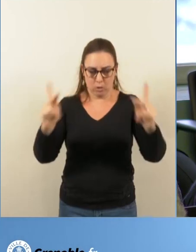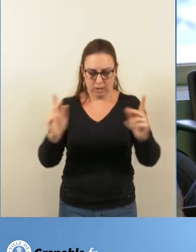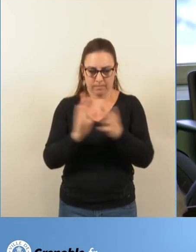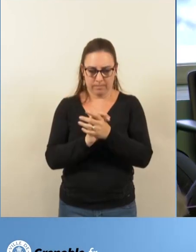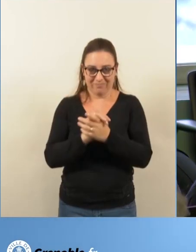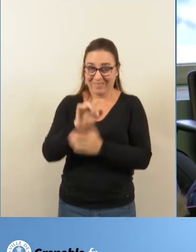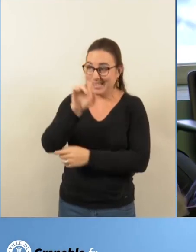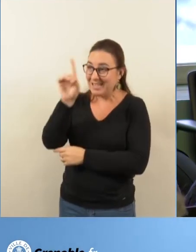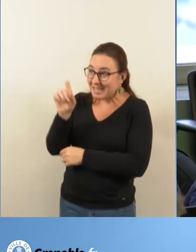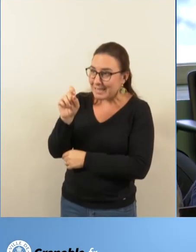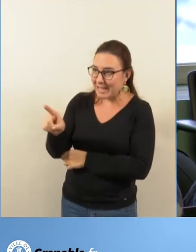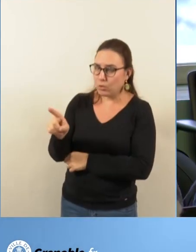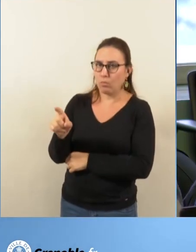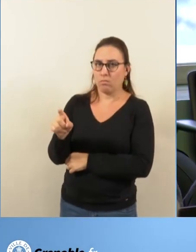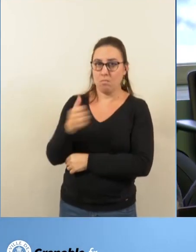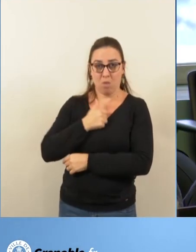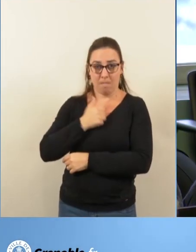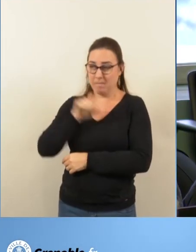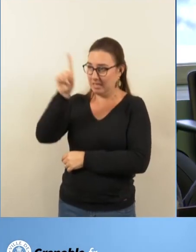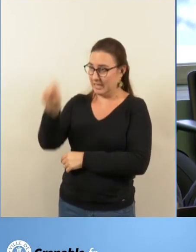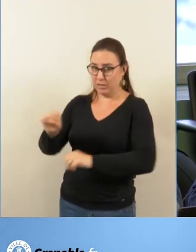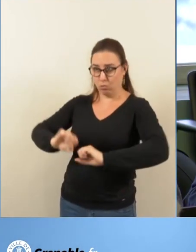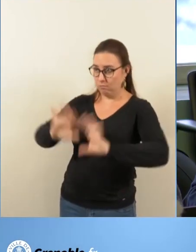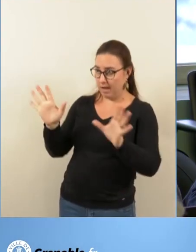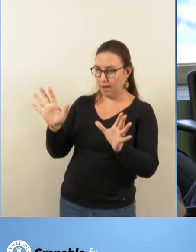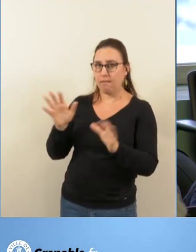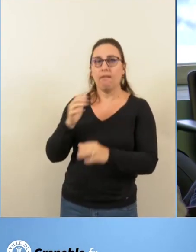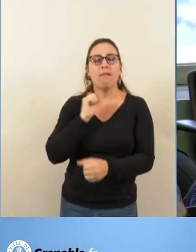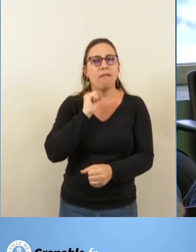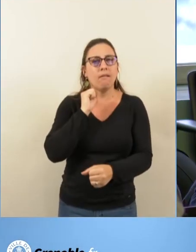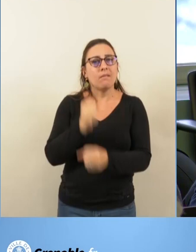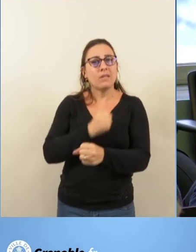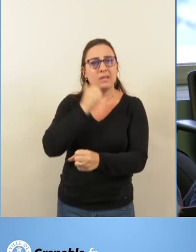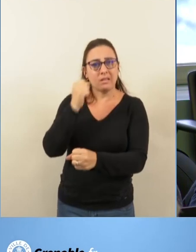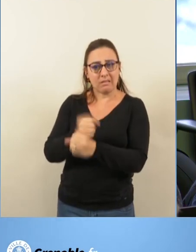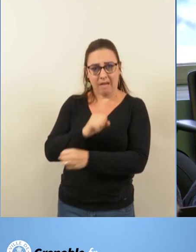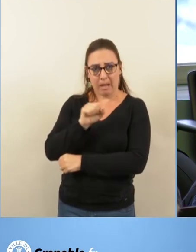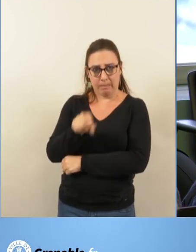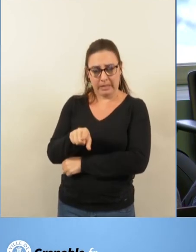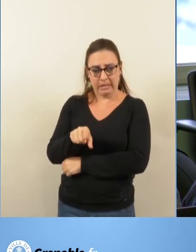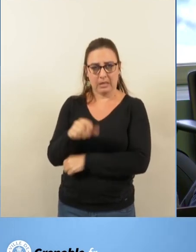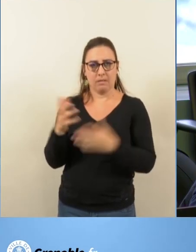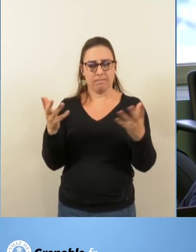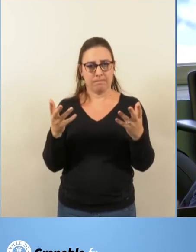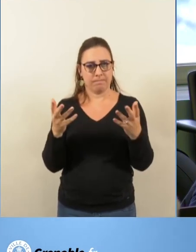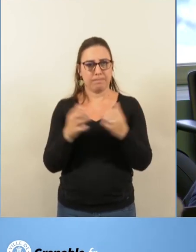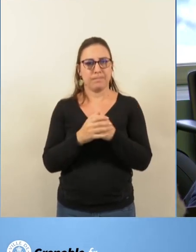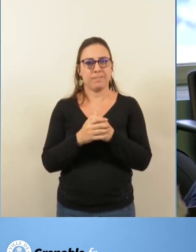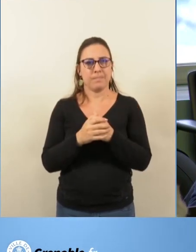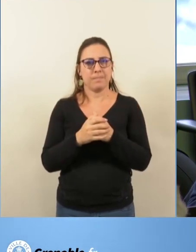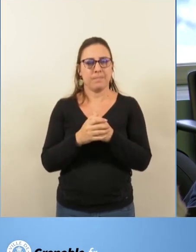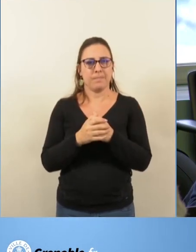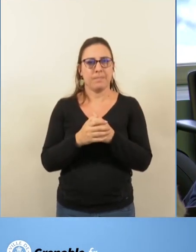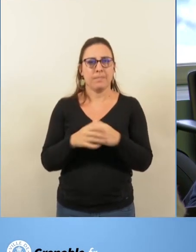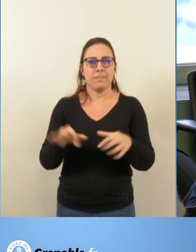ma question ma question que j'ai posée en creux c'est de dire est-ce que ce travail qui consiste à regarder précisément la question